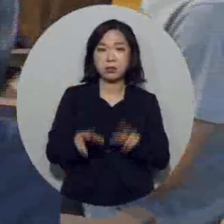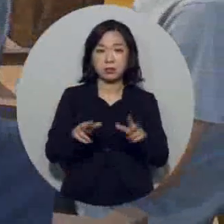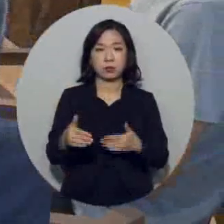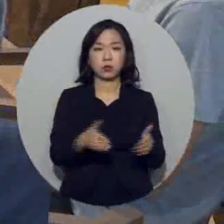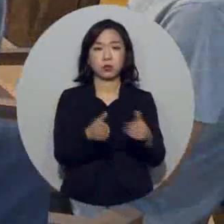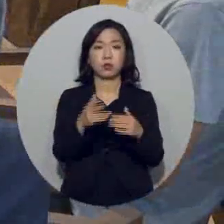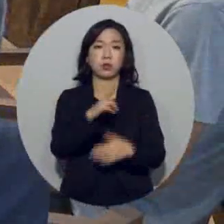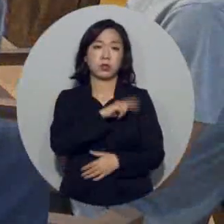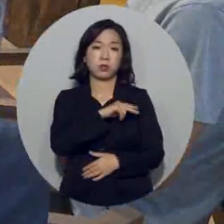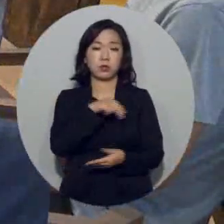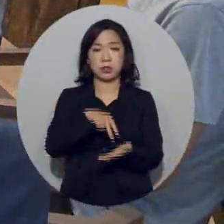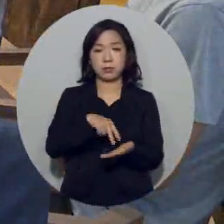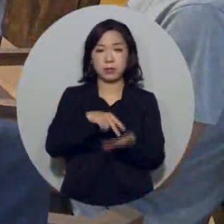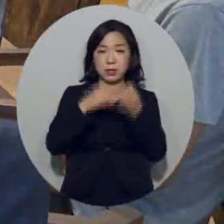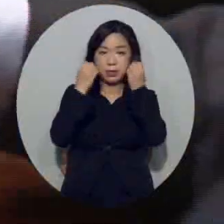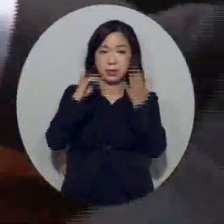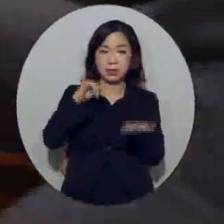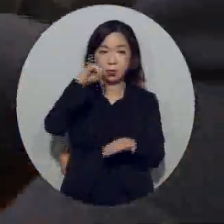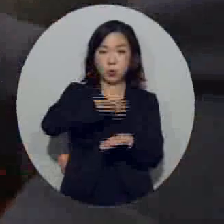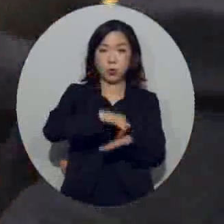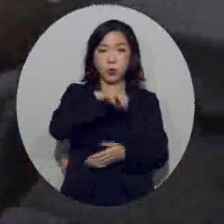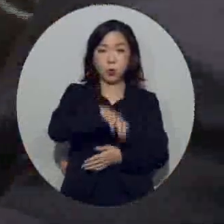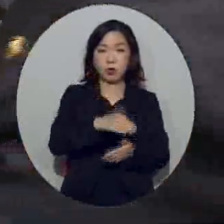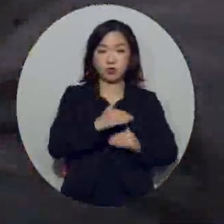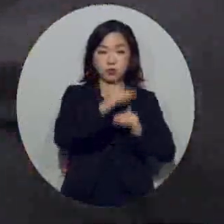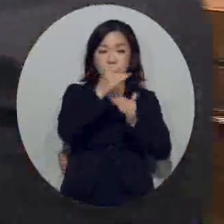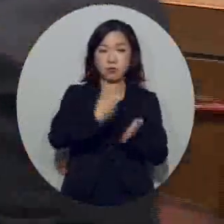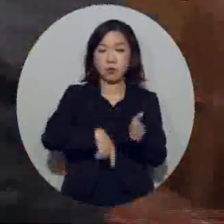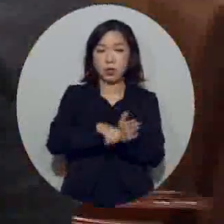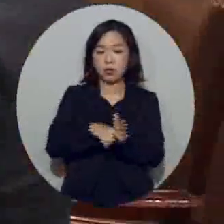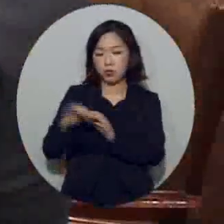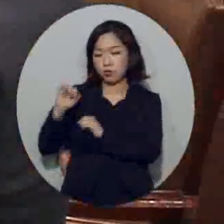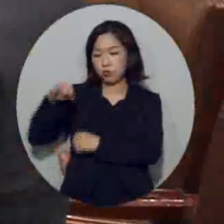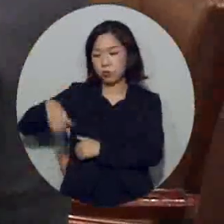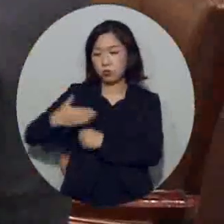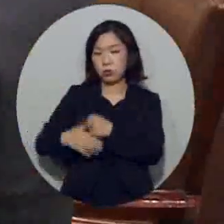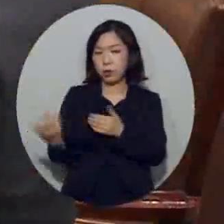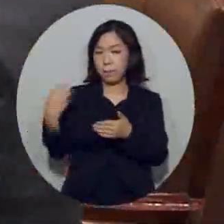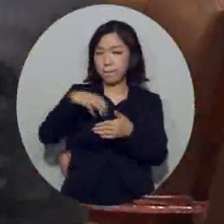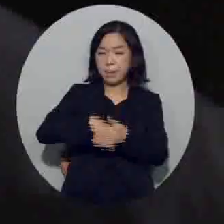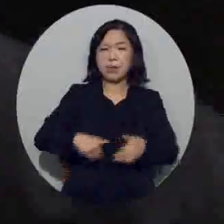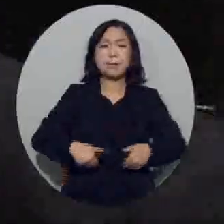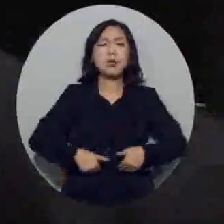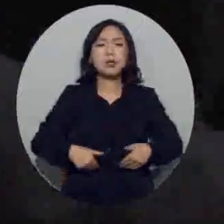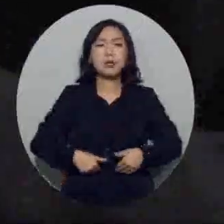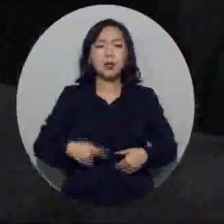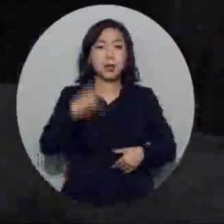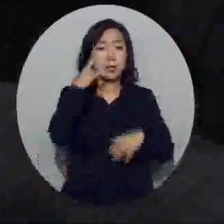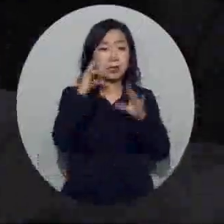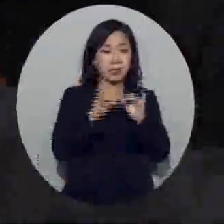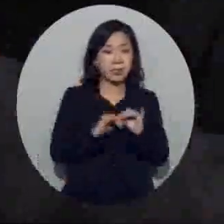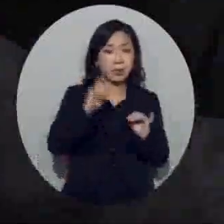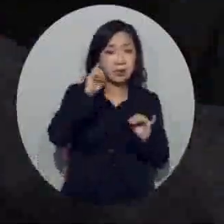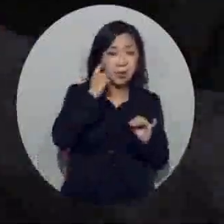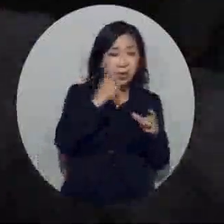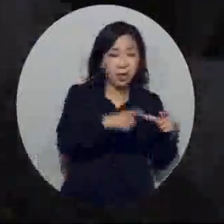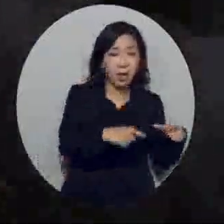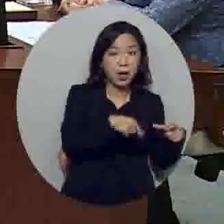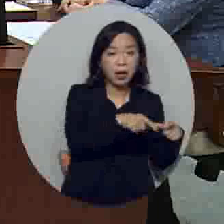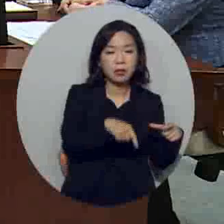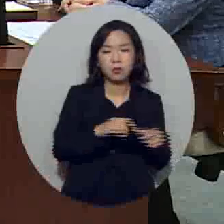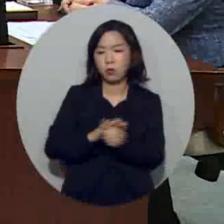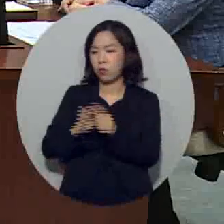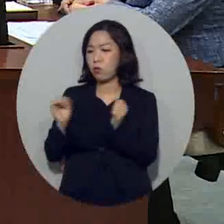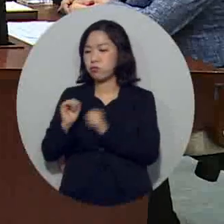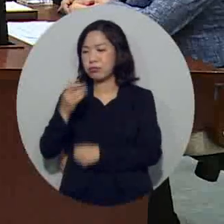의원들은 신공항 추진을 위해 군위군 대구 편입이 시급하다는 찬성 의견과 경북의 이득이